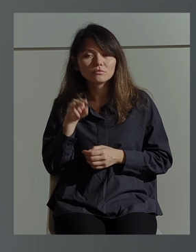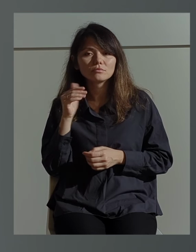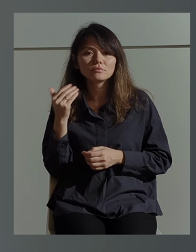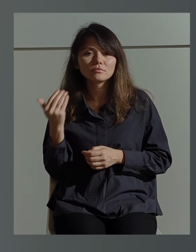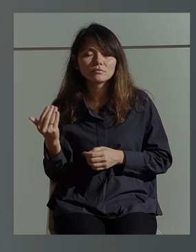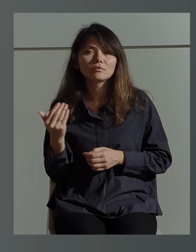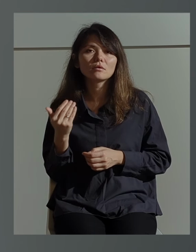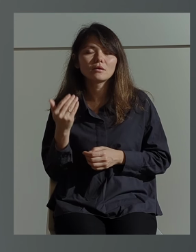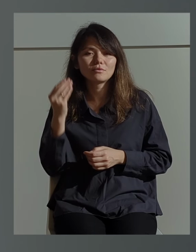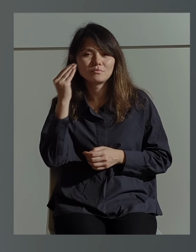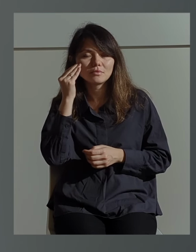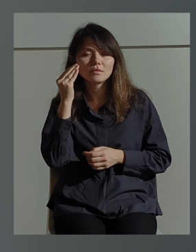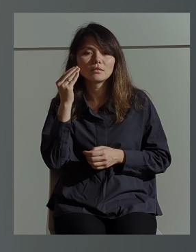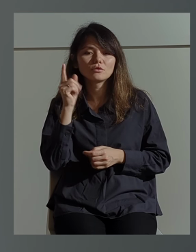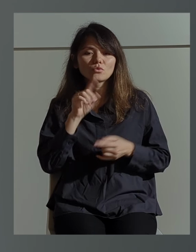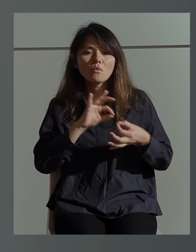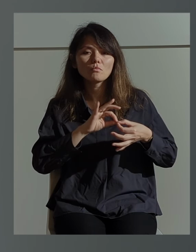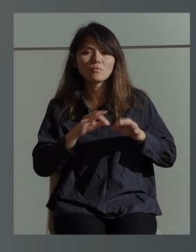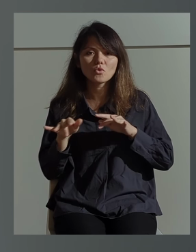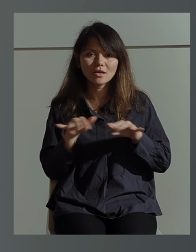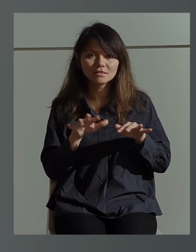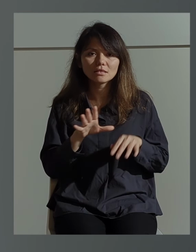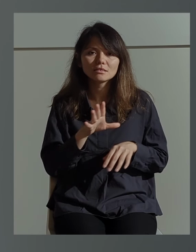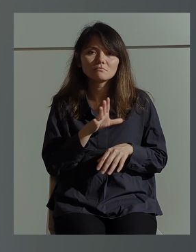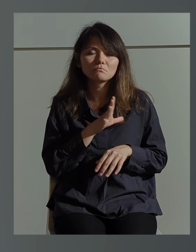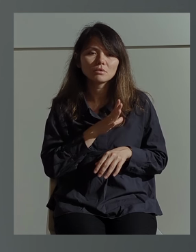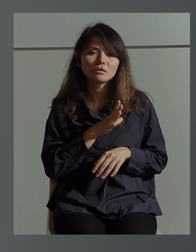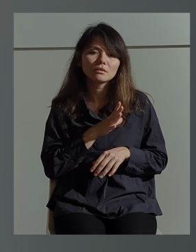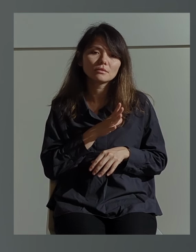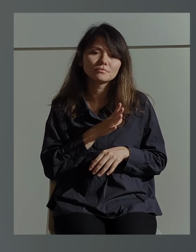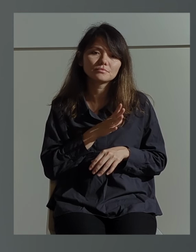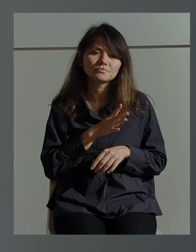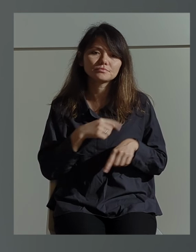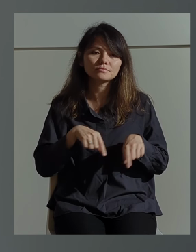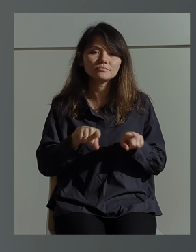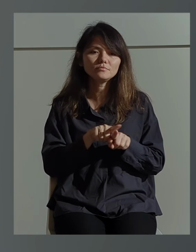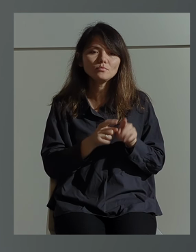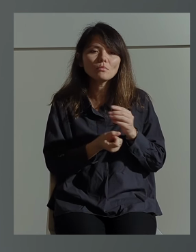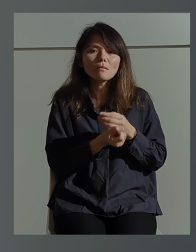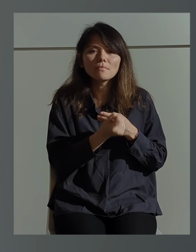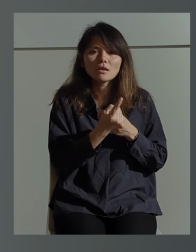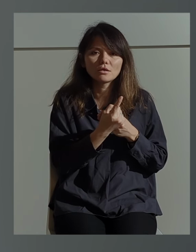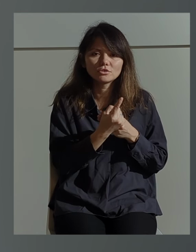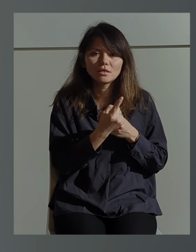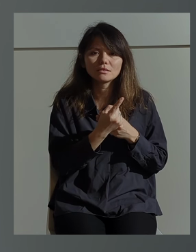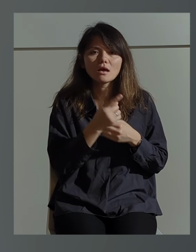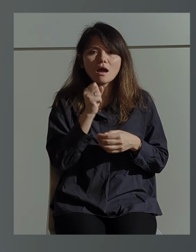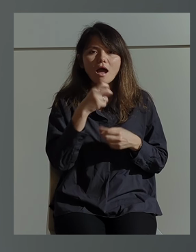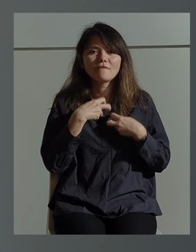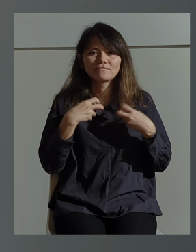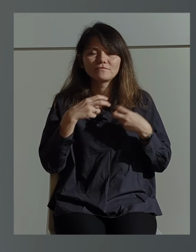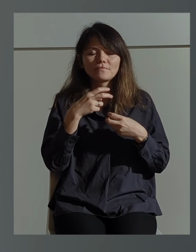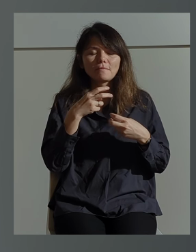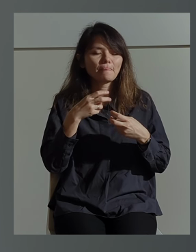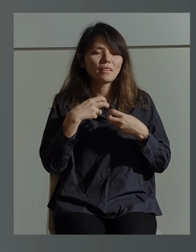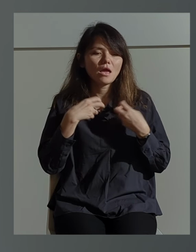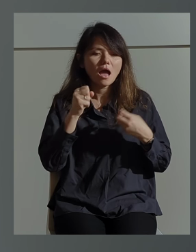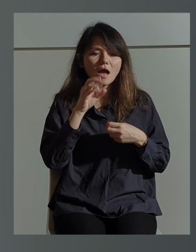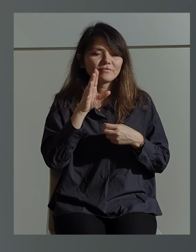харен процесс был своего рода порождением австрийской империи